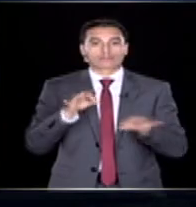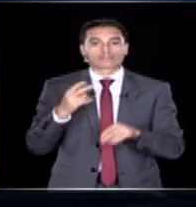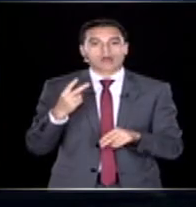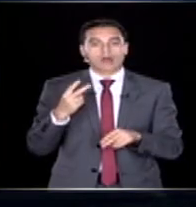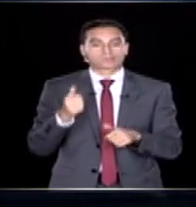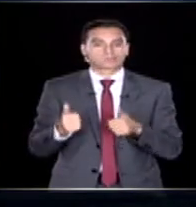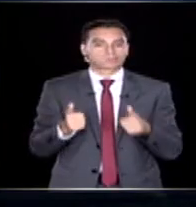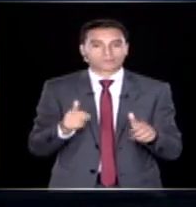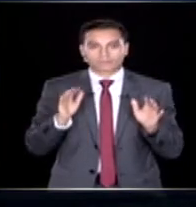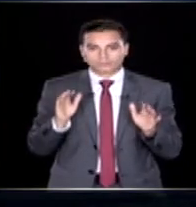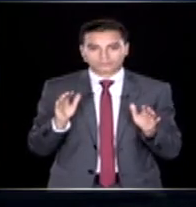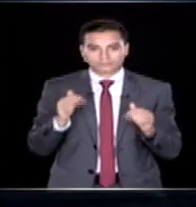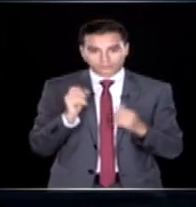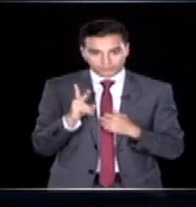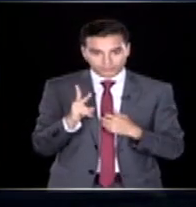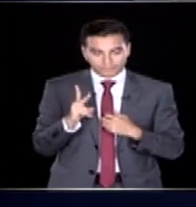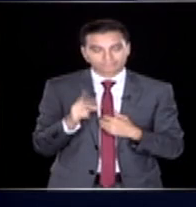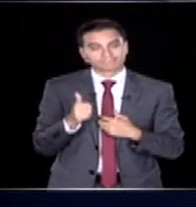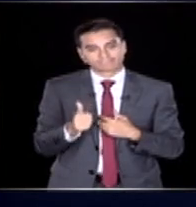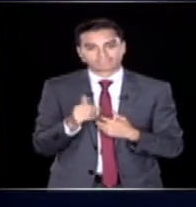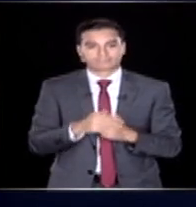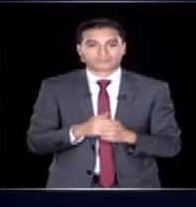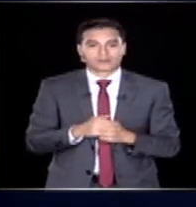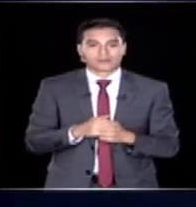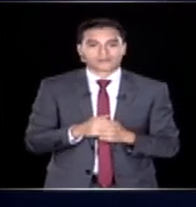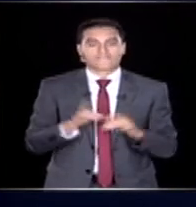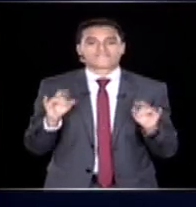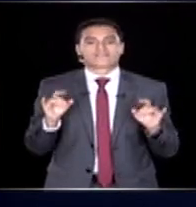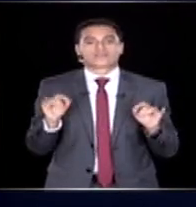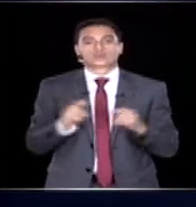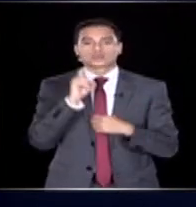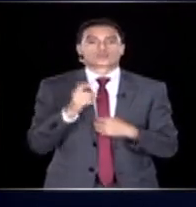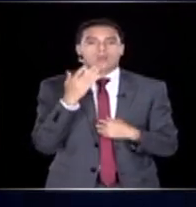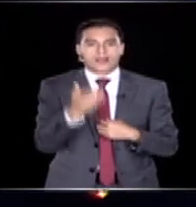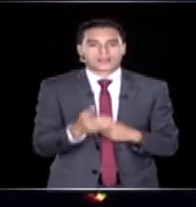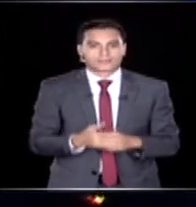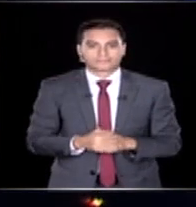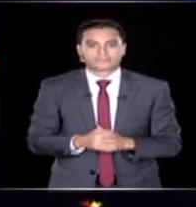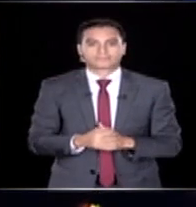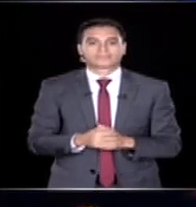اختيارين. اتفقنا؟ اتفقنا. 50-50. والسؤال هو،